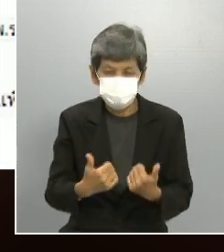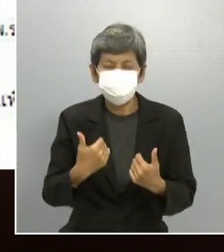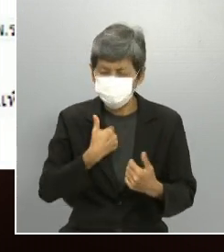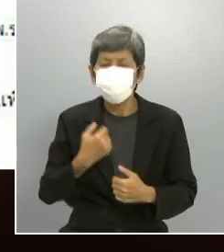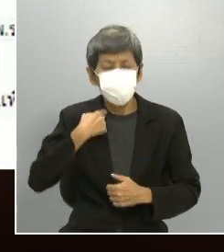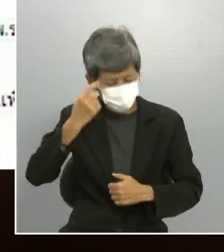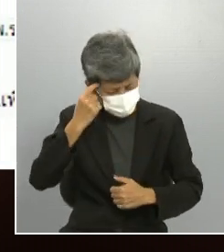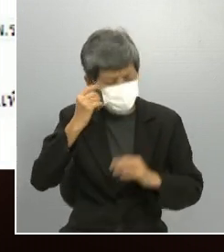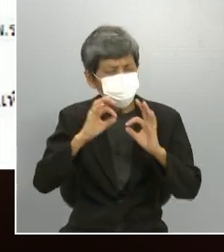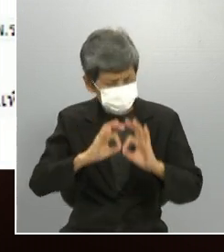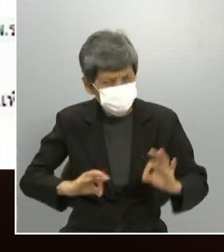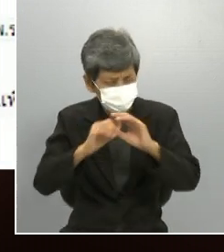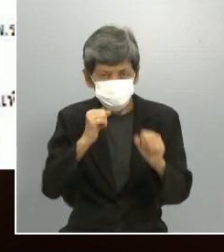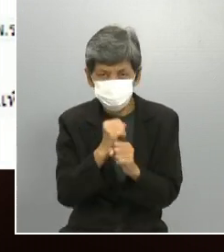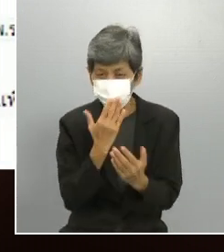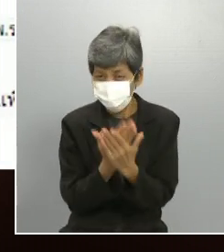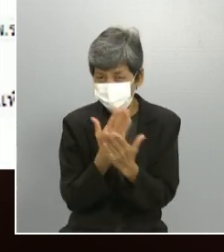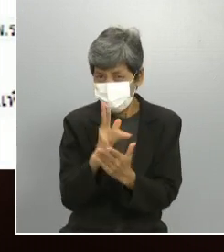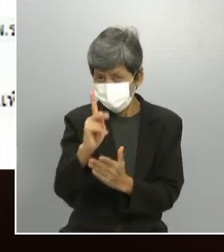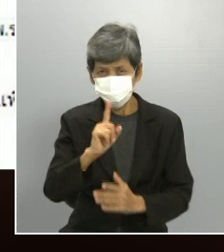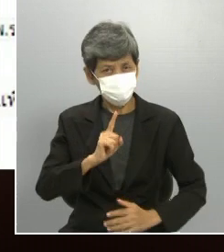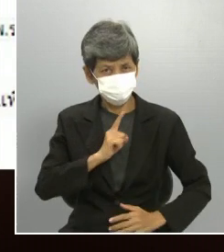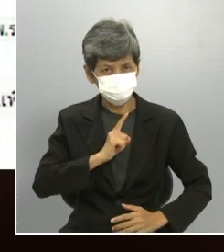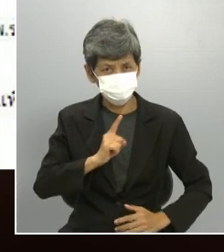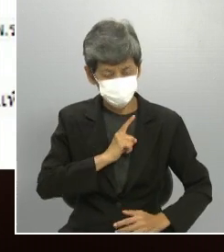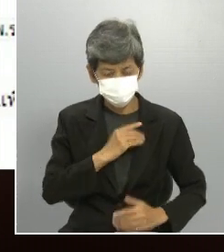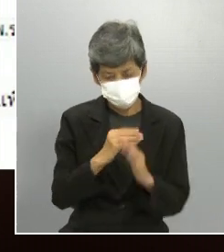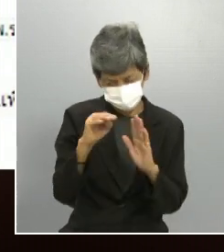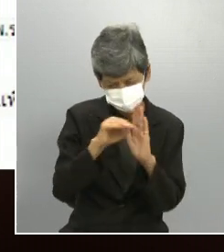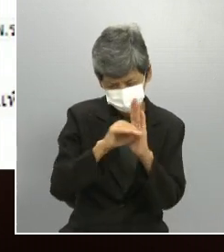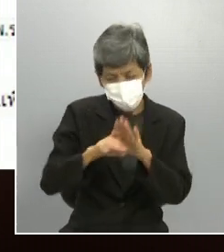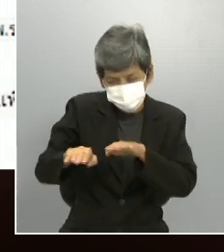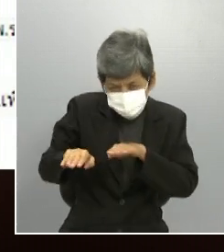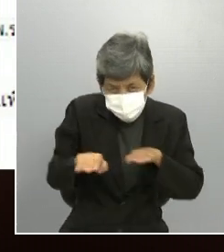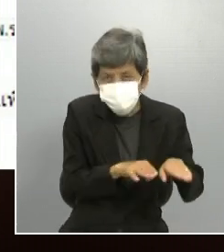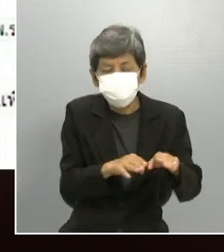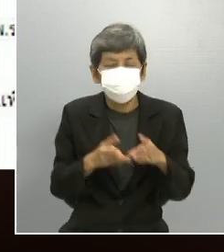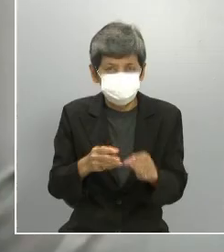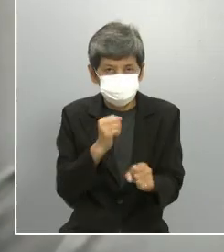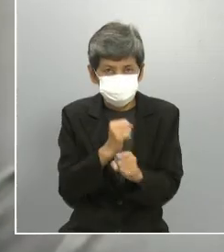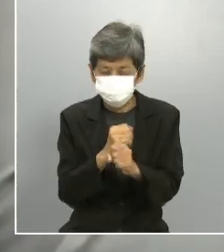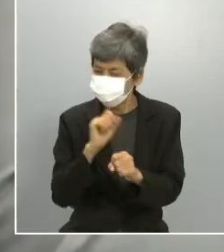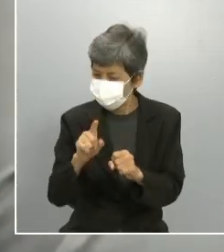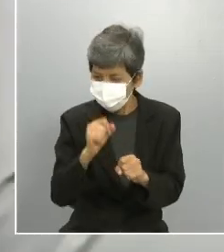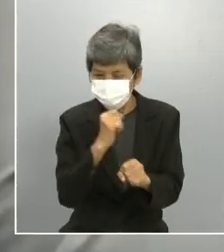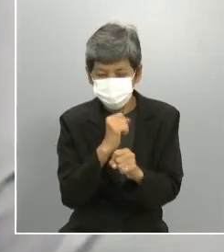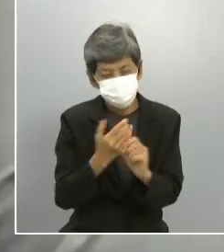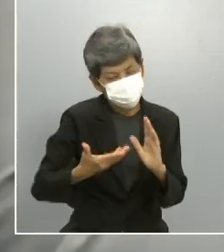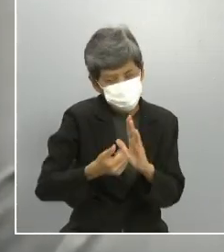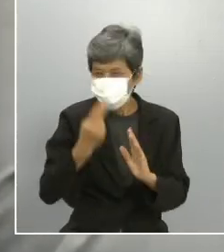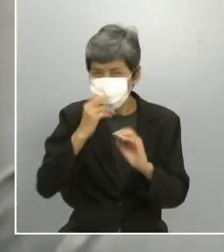ความจำเป็นแต่ก็ต้องเป็นการกู้แบบมีความรับผิดชอบมีรายละเอียดให้พร้อมมีกลไกในการเร่งรัดการเบิกจ่าย